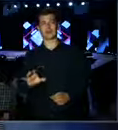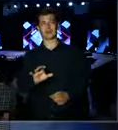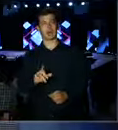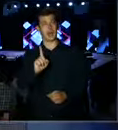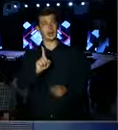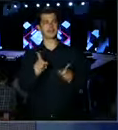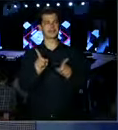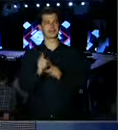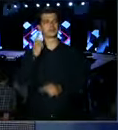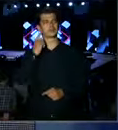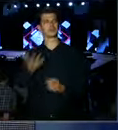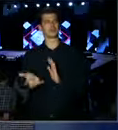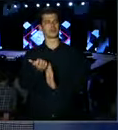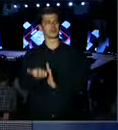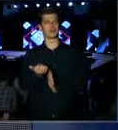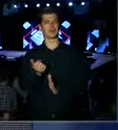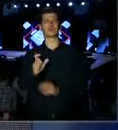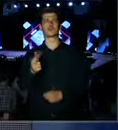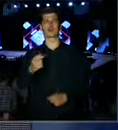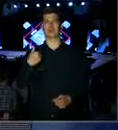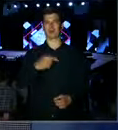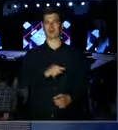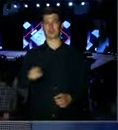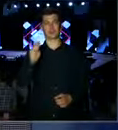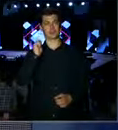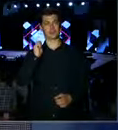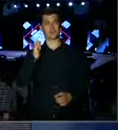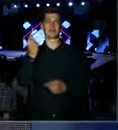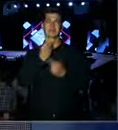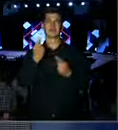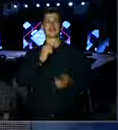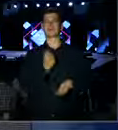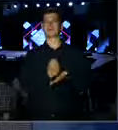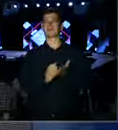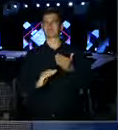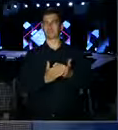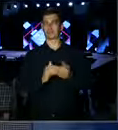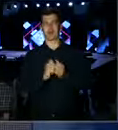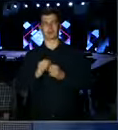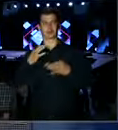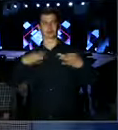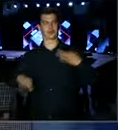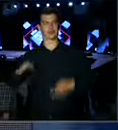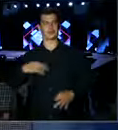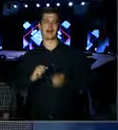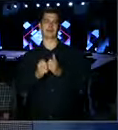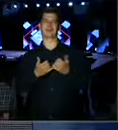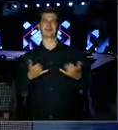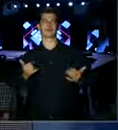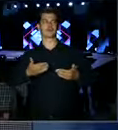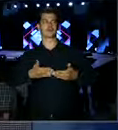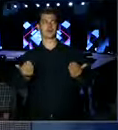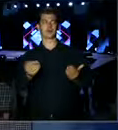jednocześnie posłuchajcie, co uważają na temat ślubu, na temat sukni, na temat tego wyjątkowego dnia